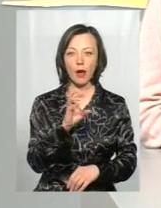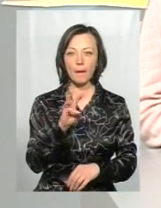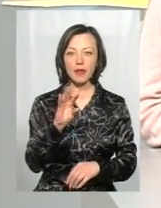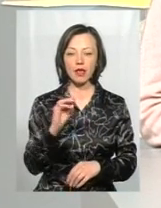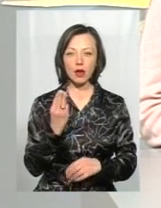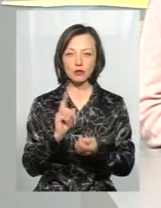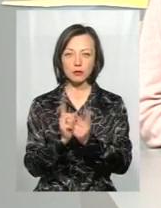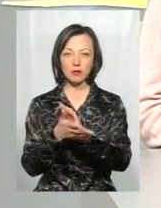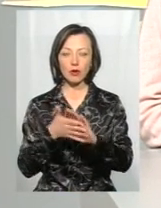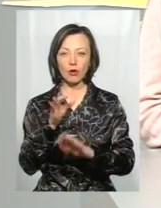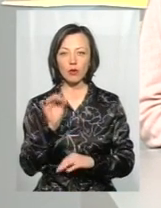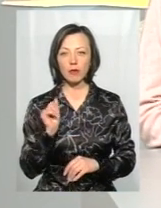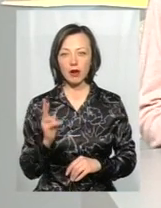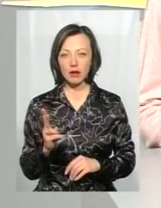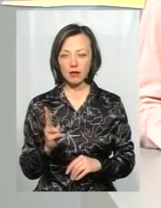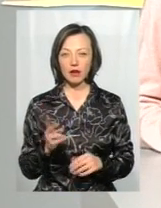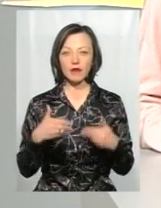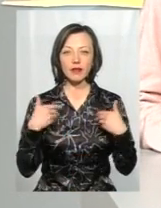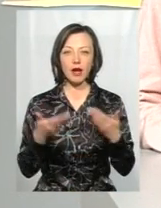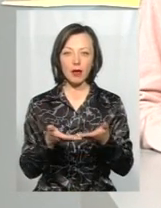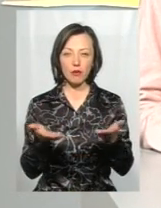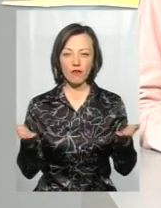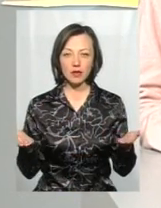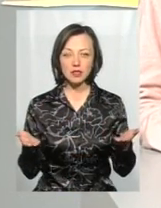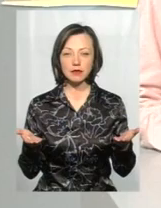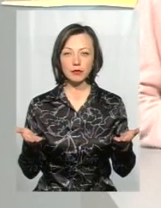Кимінеш. На мову жестів перекладає Ольга Рибак. Вітаємо всіх.